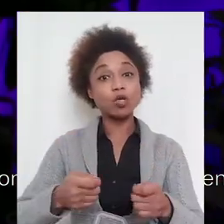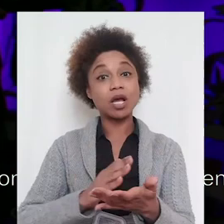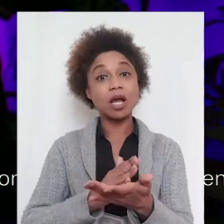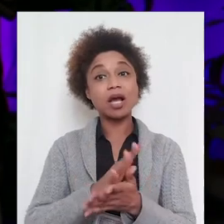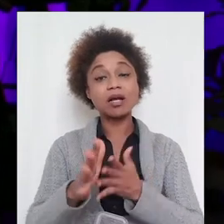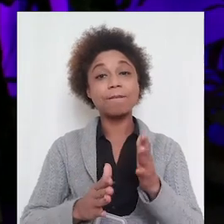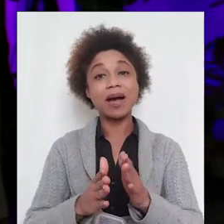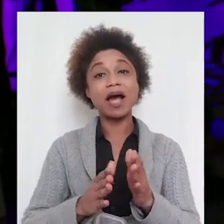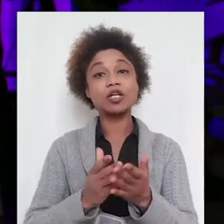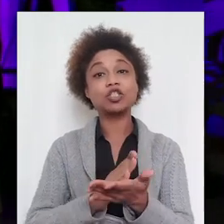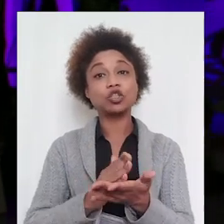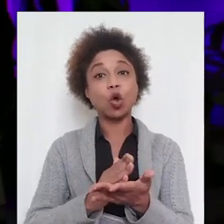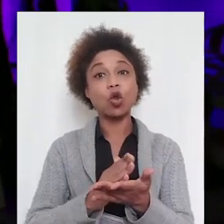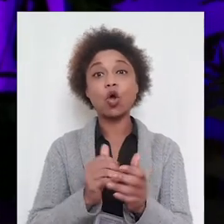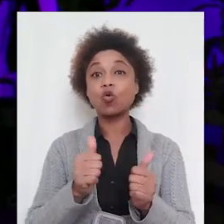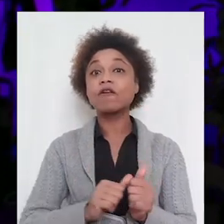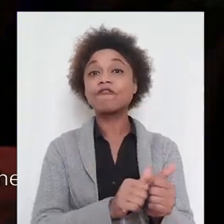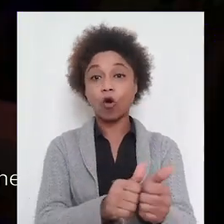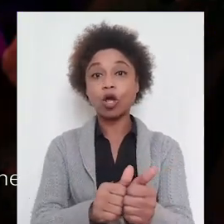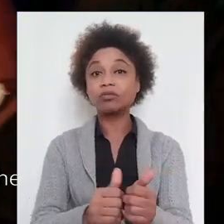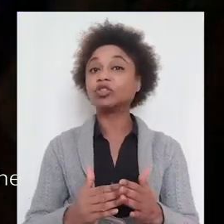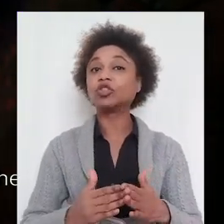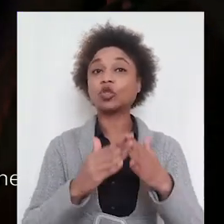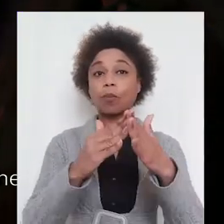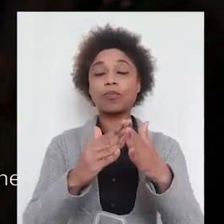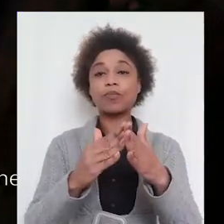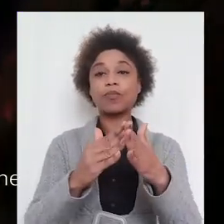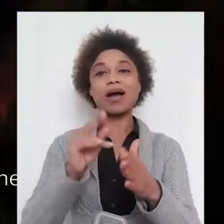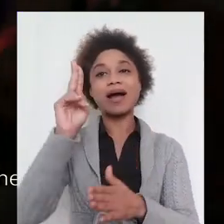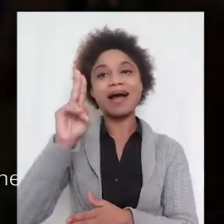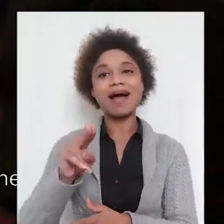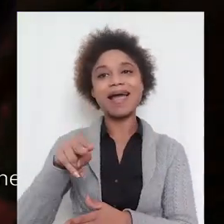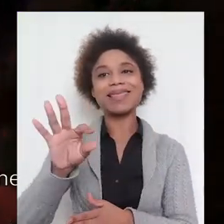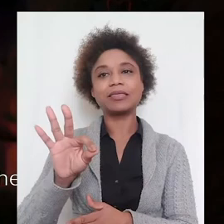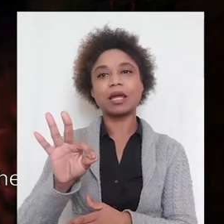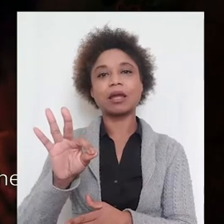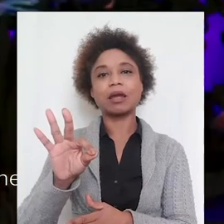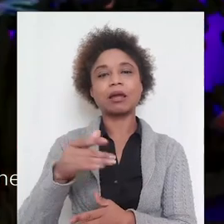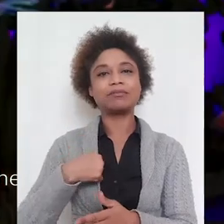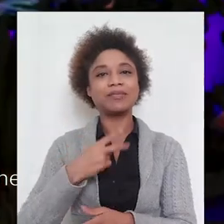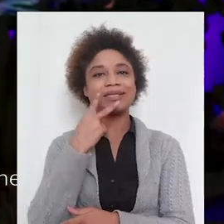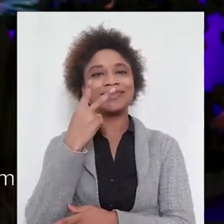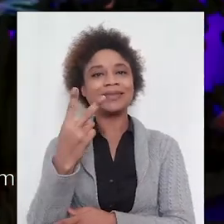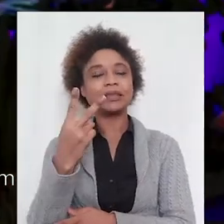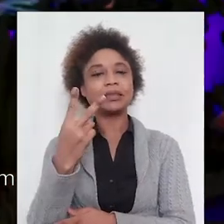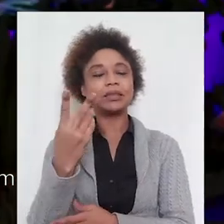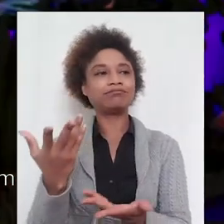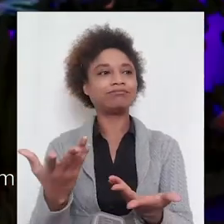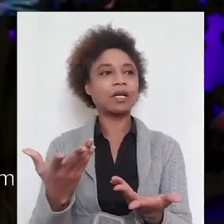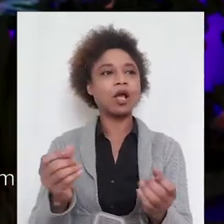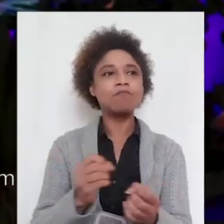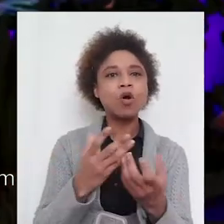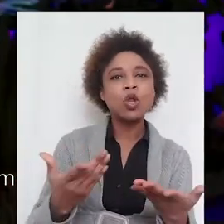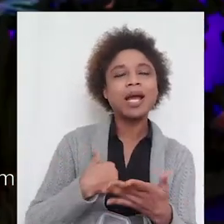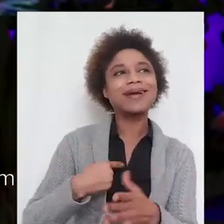kon ik heel goed volgen. Ik vond het echt top. HNT is eigenlijk laten zien dat alle mogelijkheden er zijn. Er zijn ideeën en